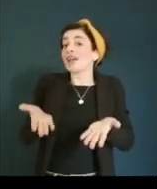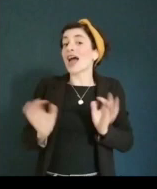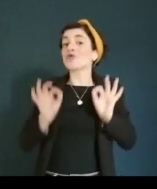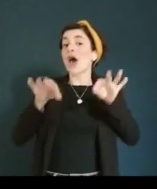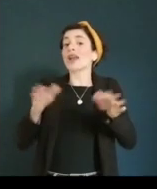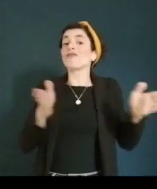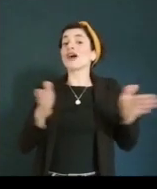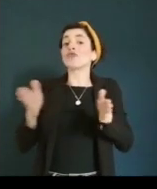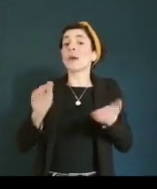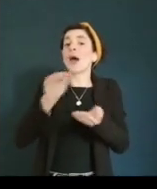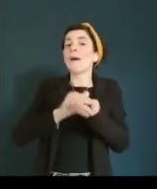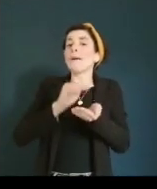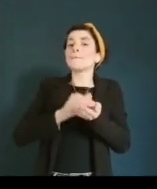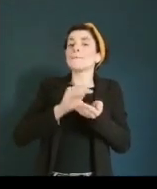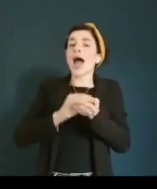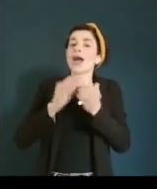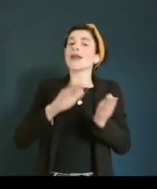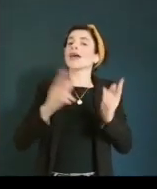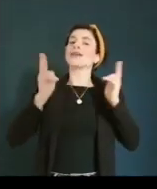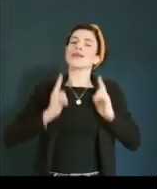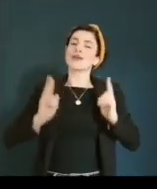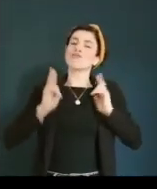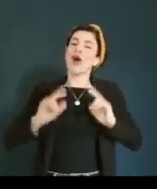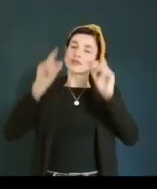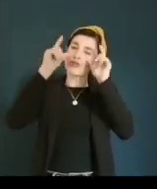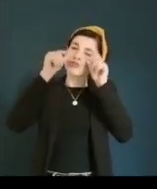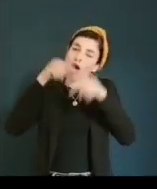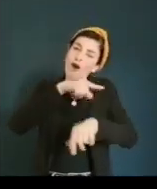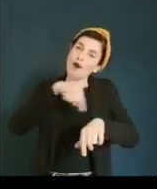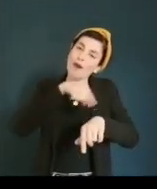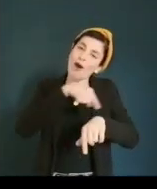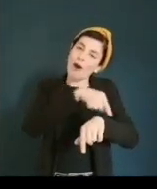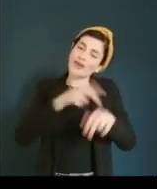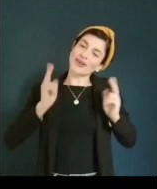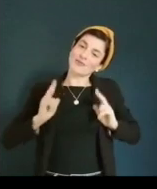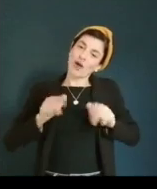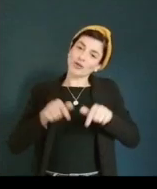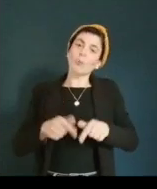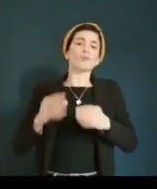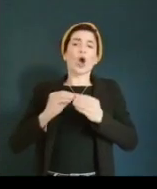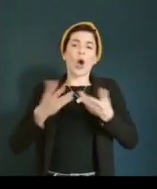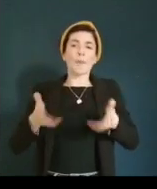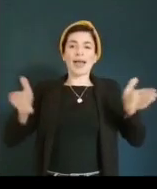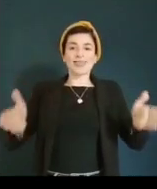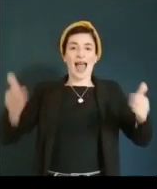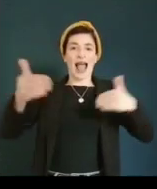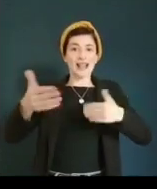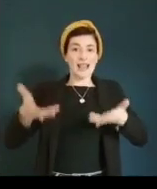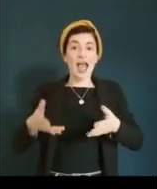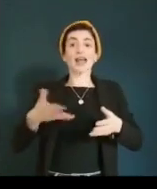pane per qualche oretta, quindi io come procedo? Ho qua un bel tagliere, ho uno